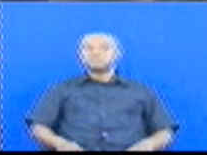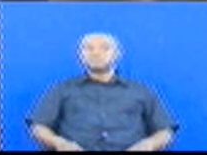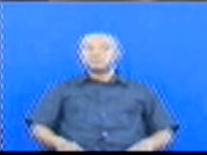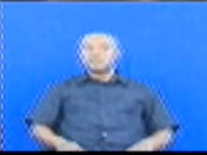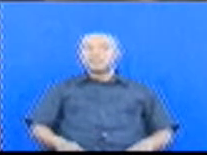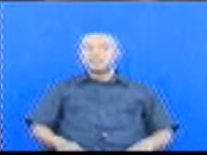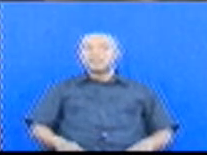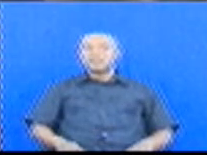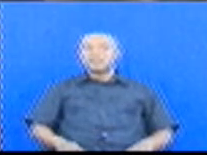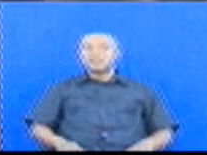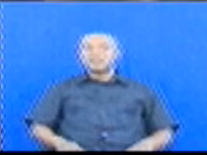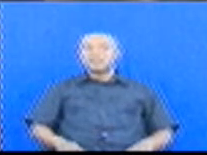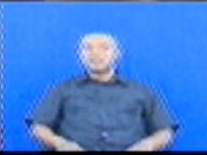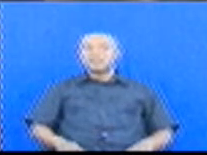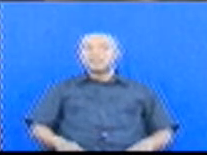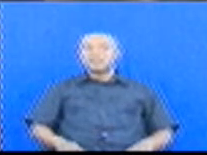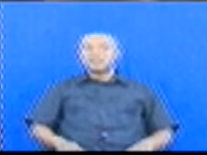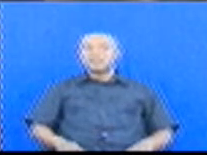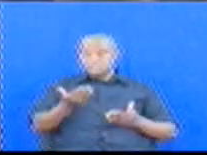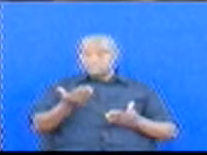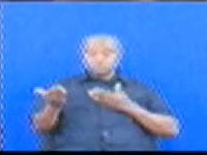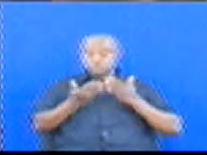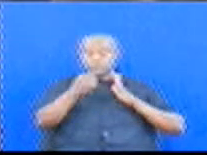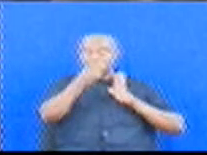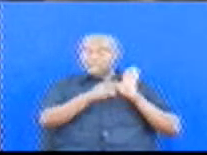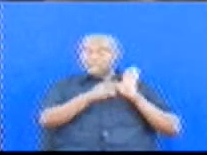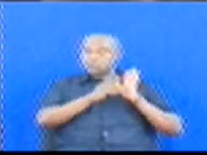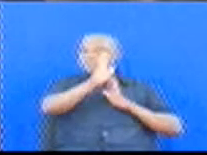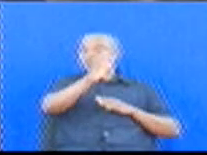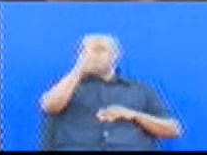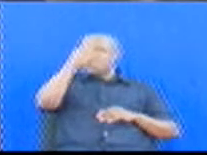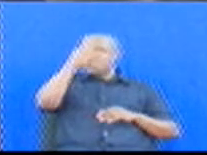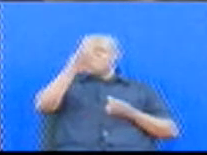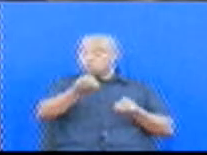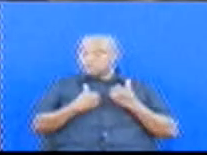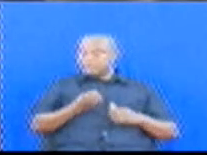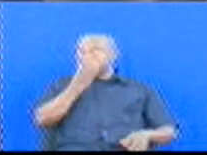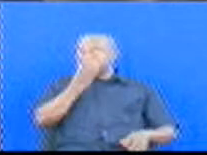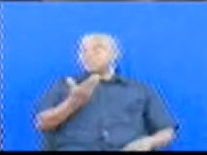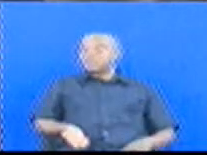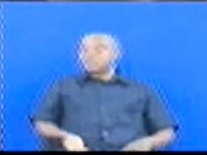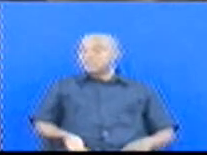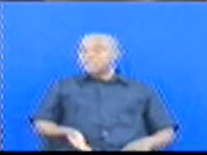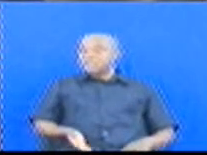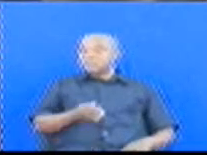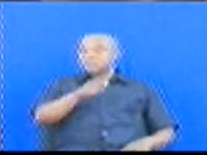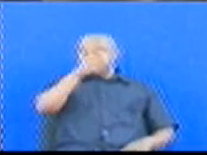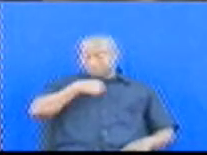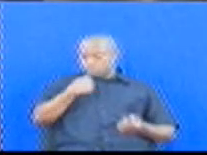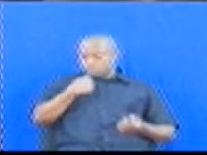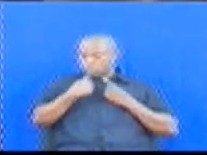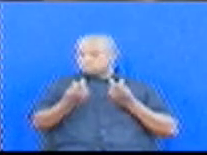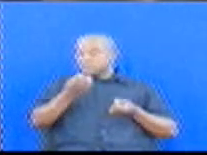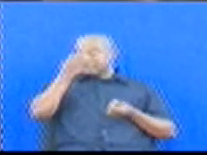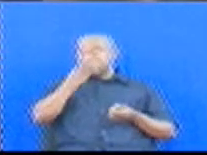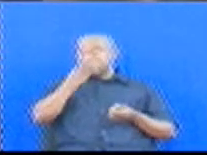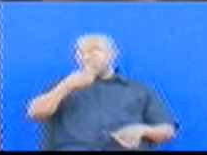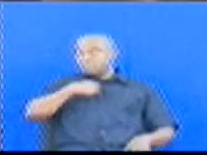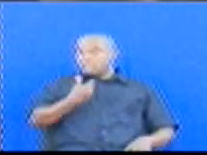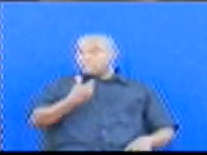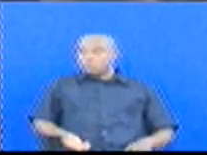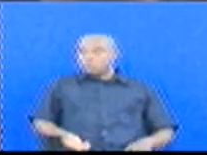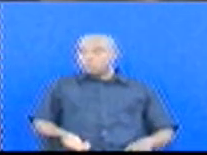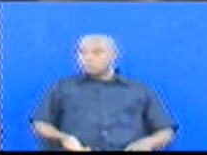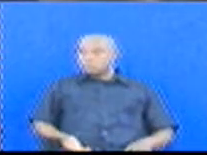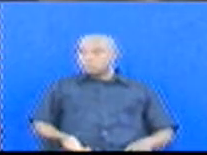Mheshimiwa Latifa, hebu soma kanuni zako. Unanipamia taarifa au unampa nani? Maana aliyekuwa anazungumza ni mimi. Huwezi